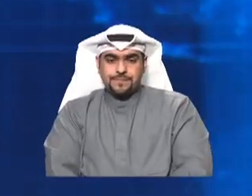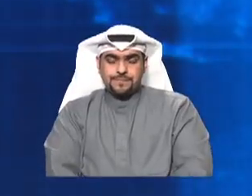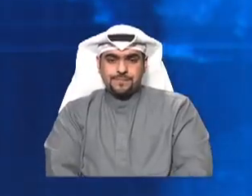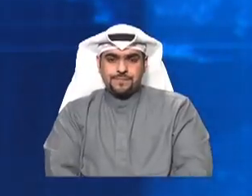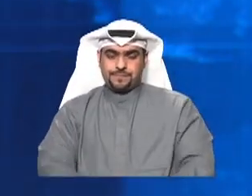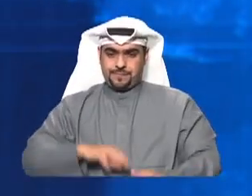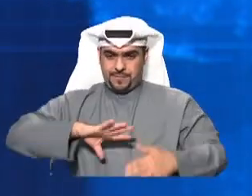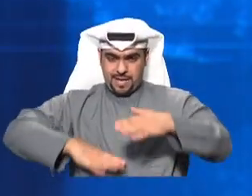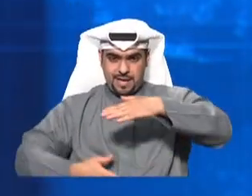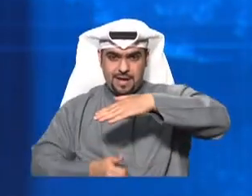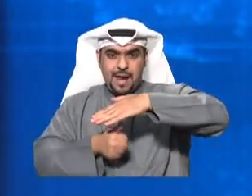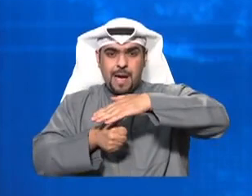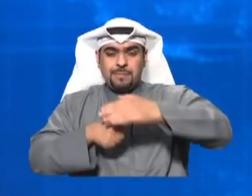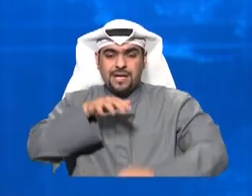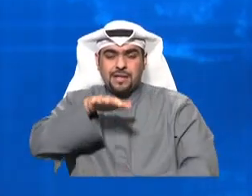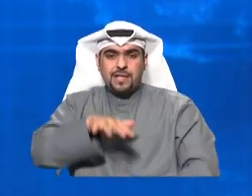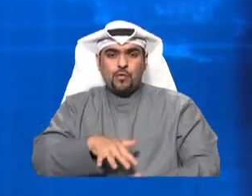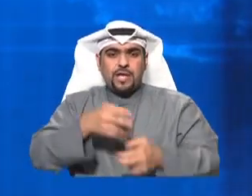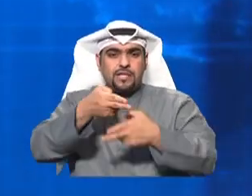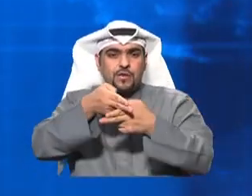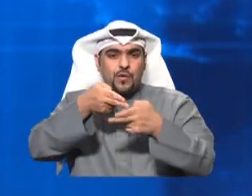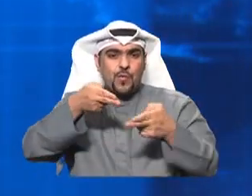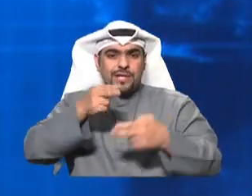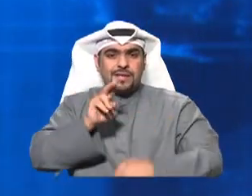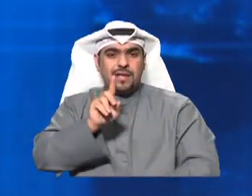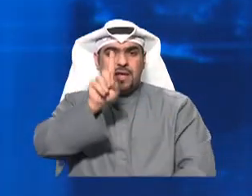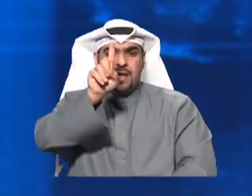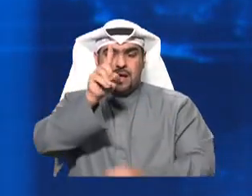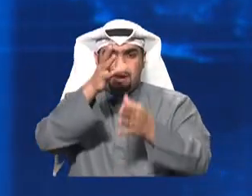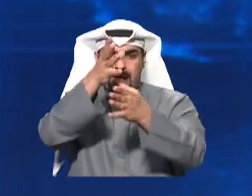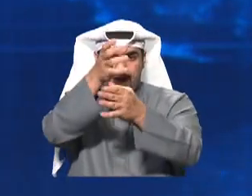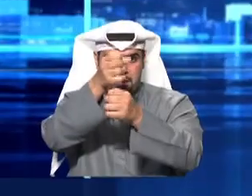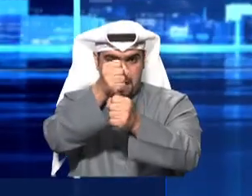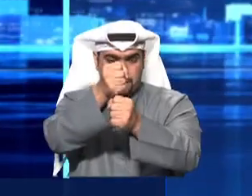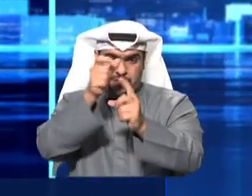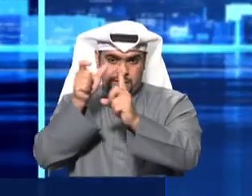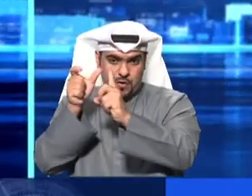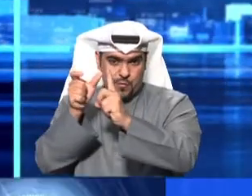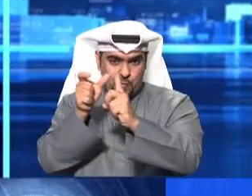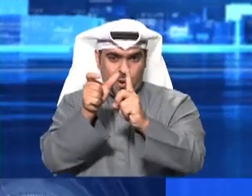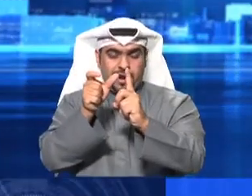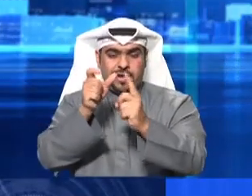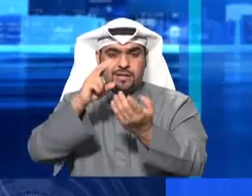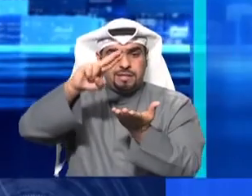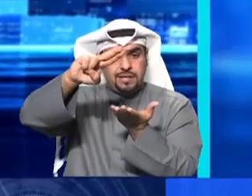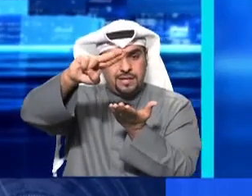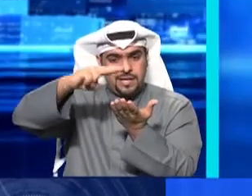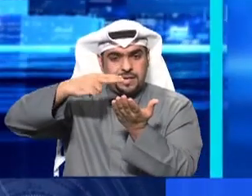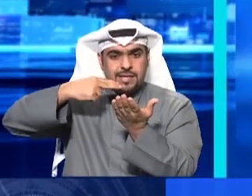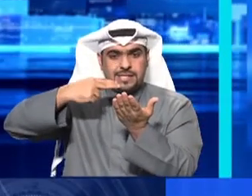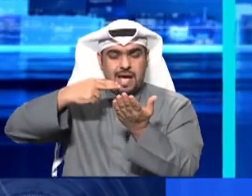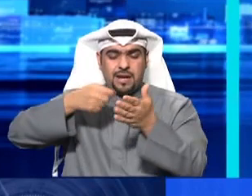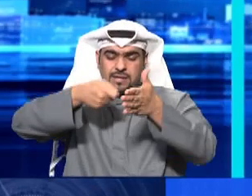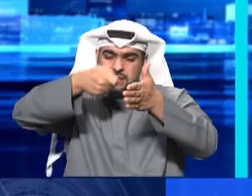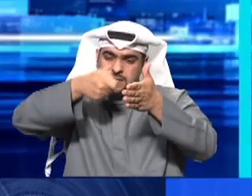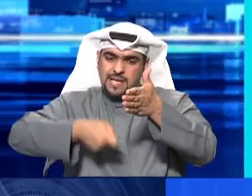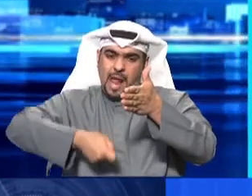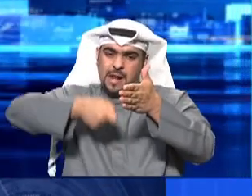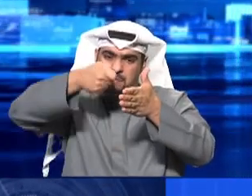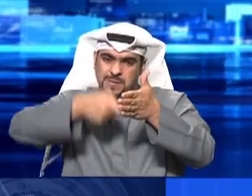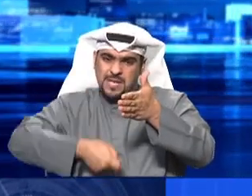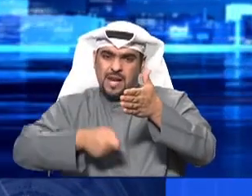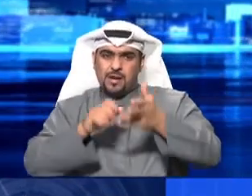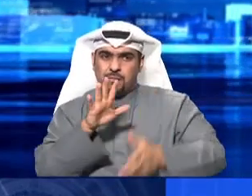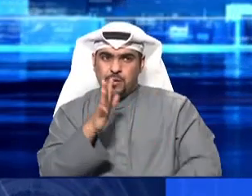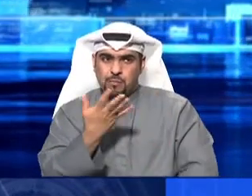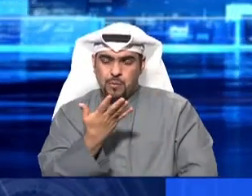تلقى حضرة صاحب السمو أمير البلاد الشيخ نواف الأحمد الجابر الصباح حفظه الله ورعاه برقية تعزية من أخيه صاحب